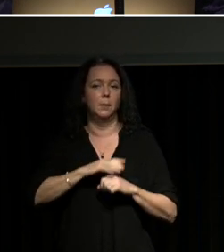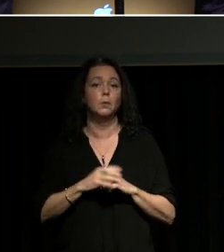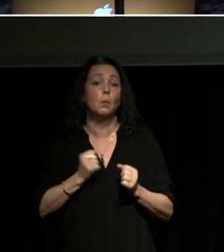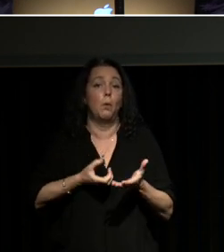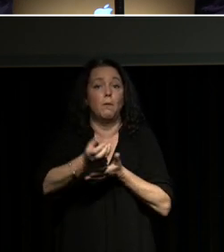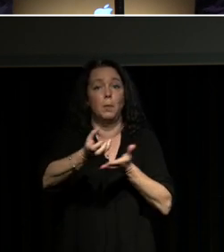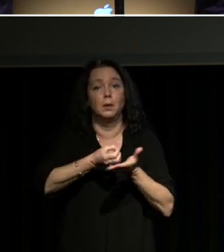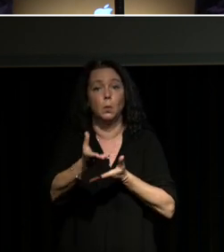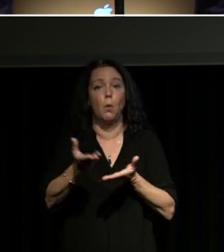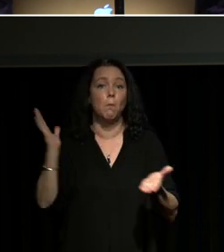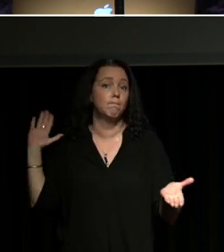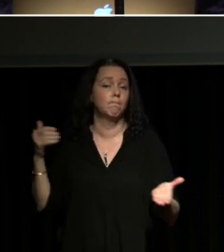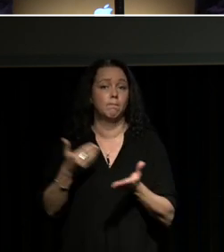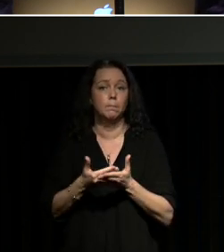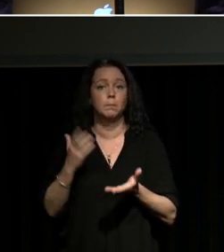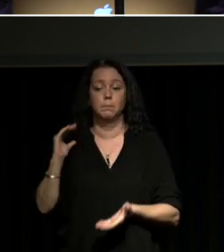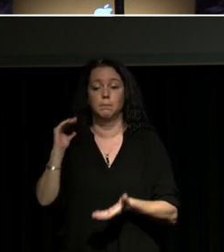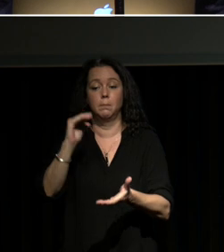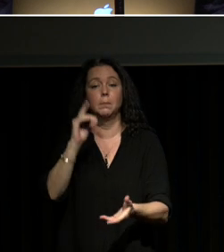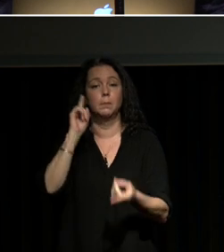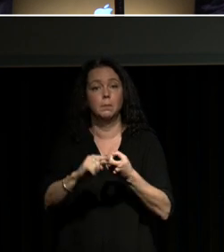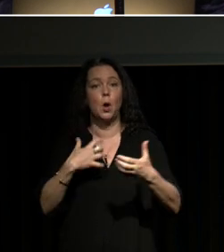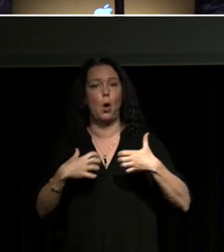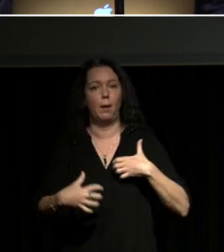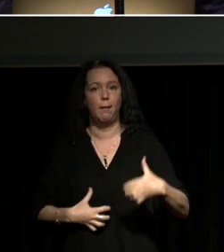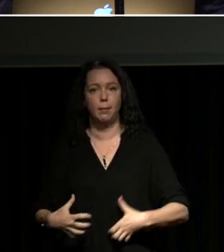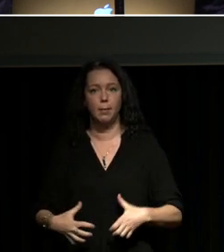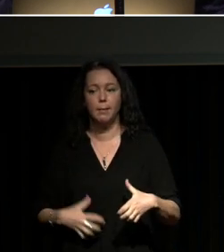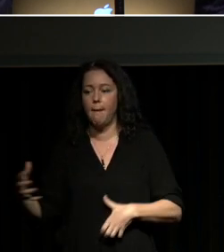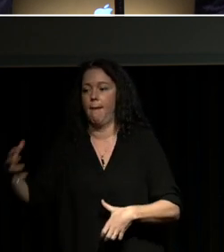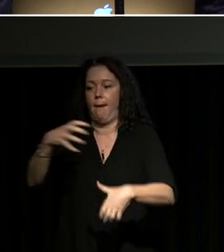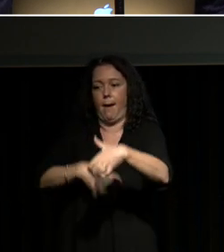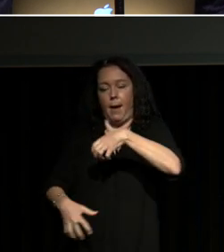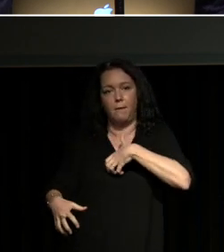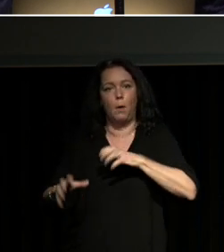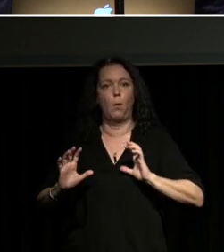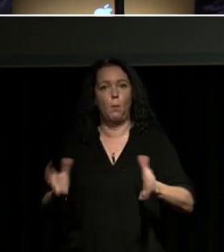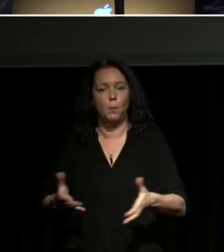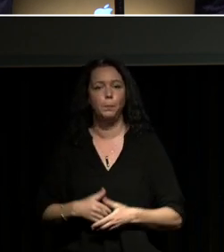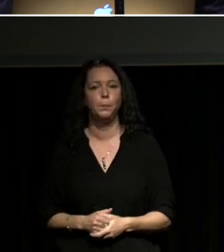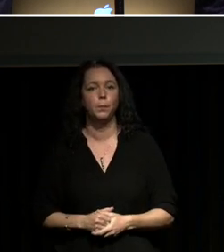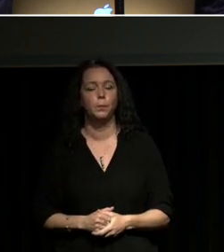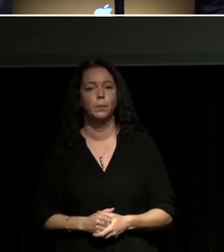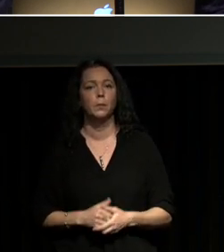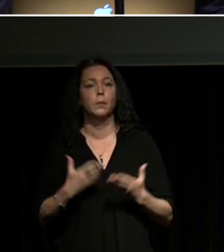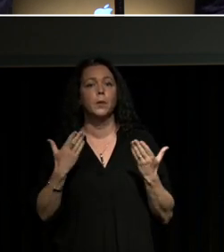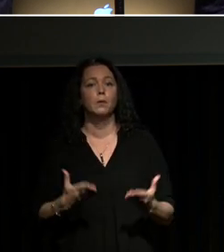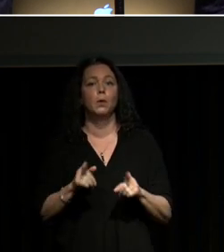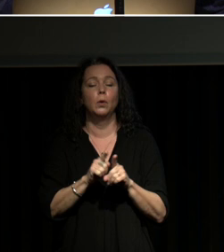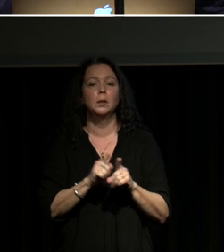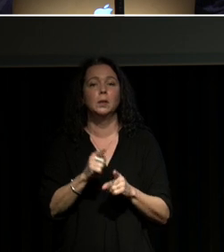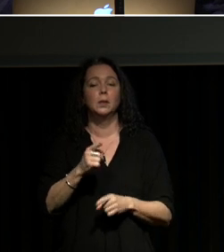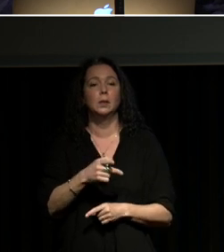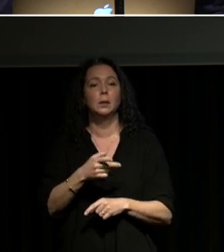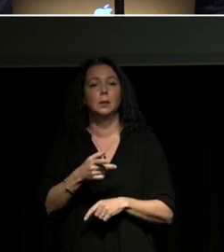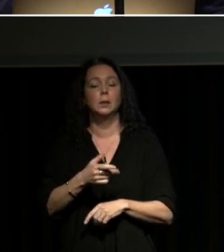des informations en ce qui concerne les greffes d'organes. Et je souhaite présenter l'ERENA, le professeur